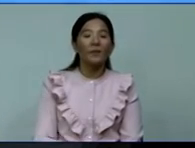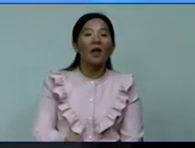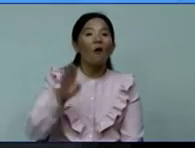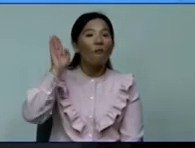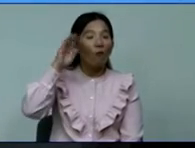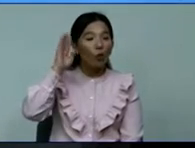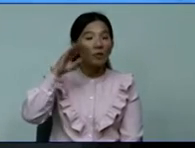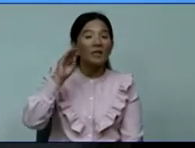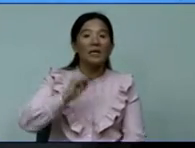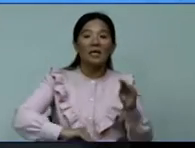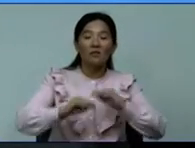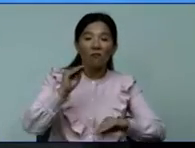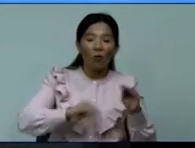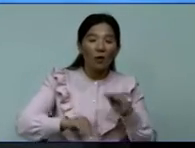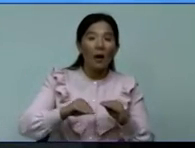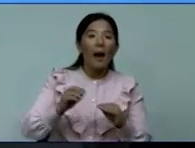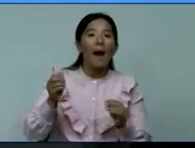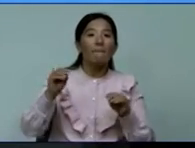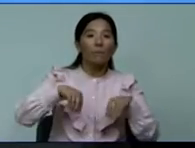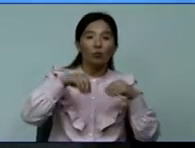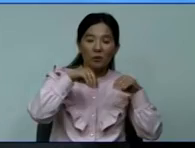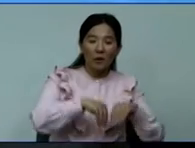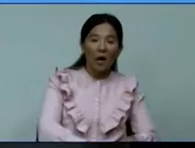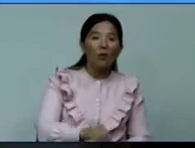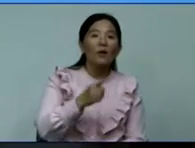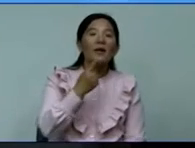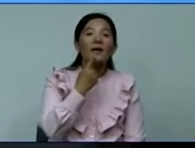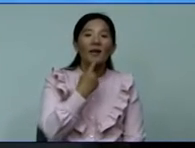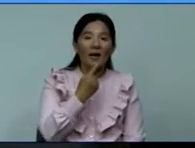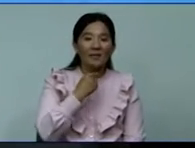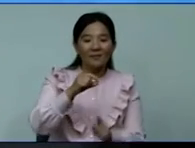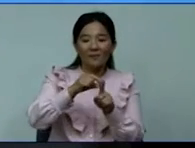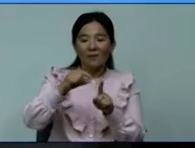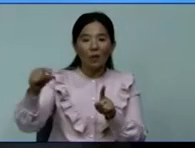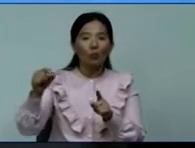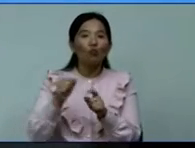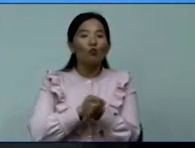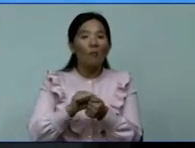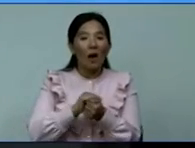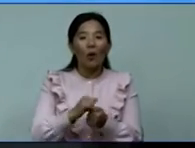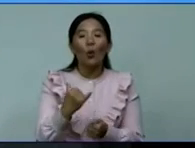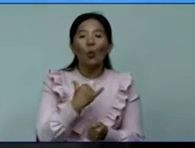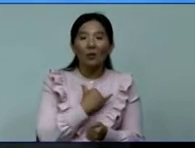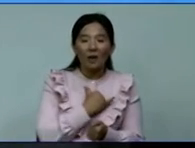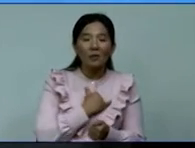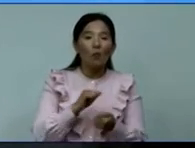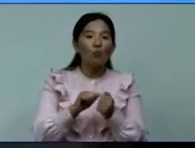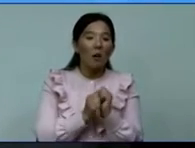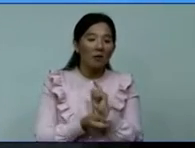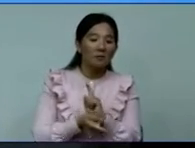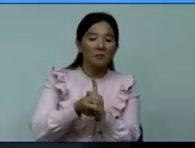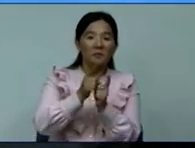Водный раствор аммиака опускаем в красную лакмусовую бумагу. У нас бумага меняет цвет